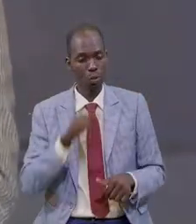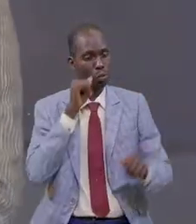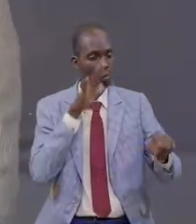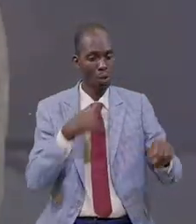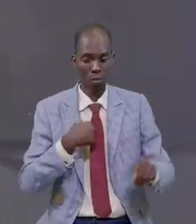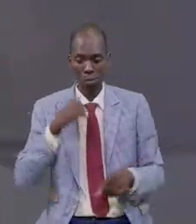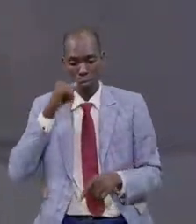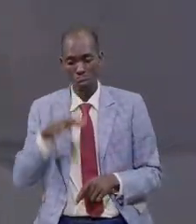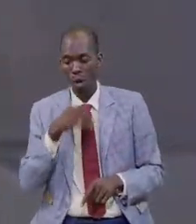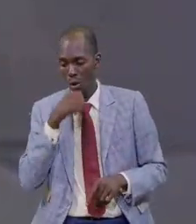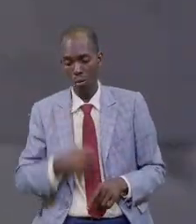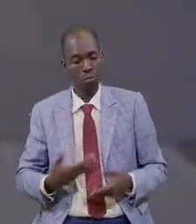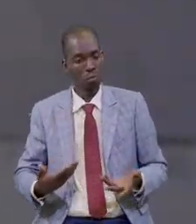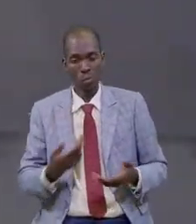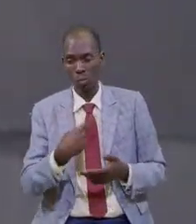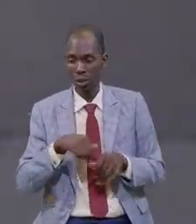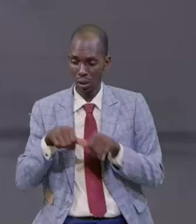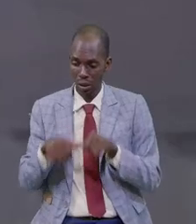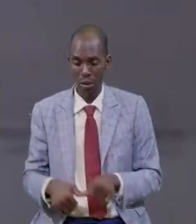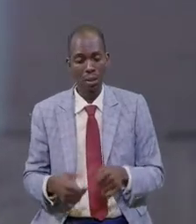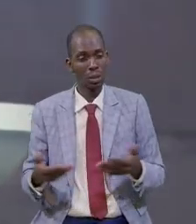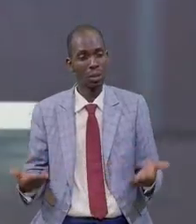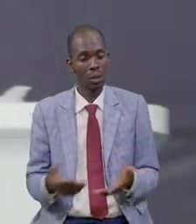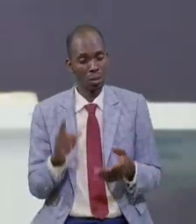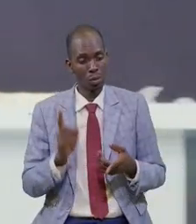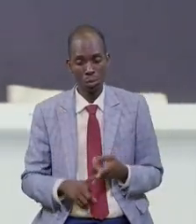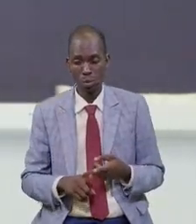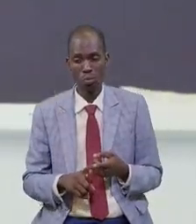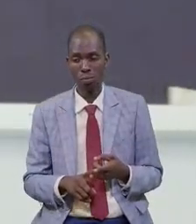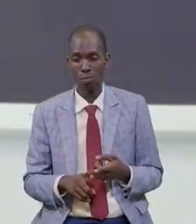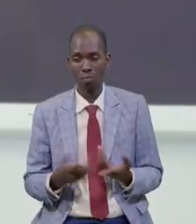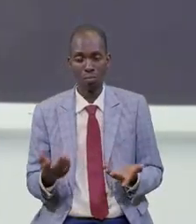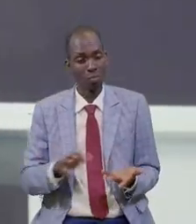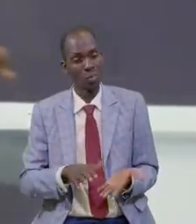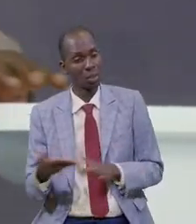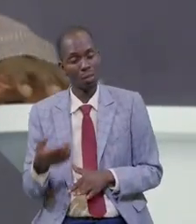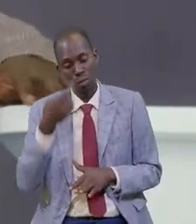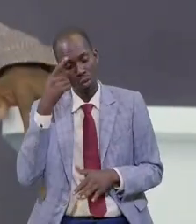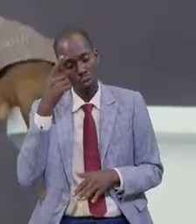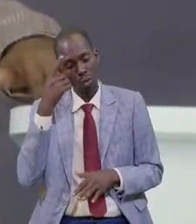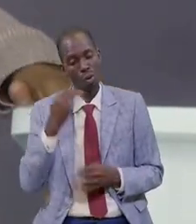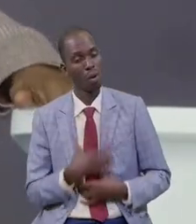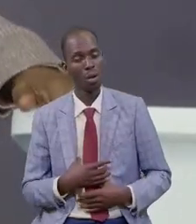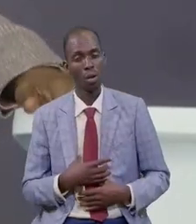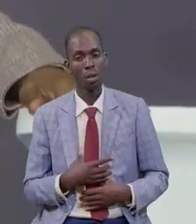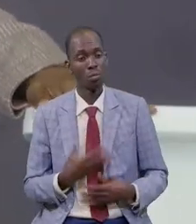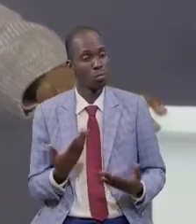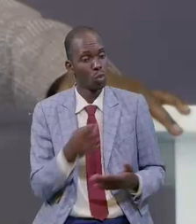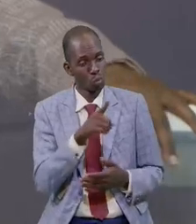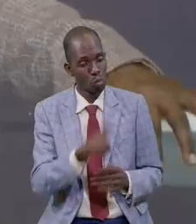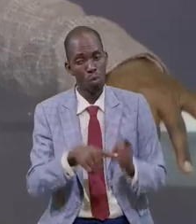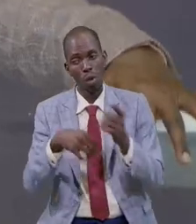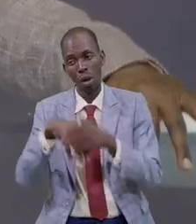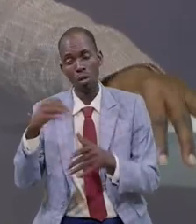pas dit encore travailler ici elle était prête à marcher qui